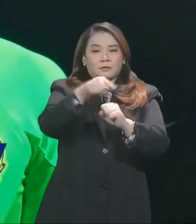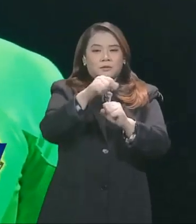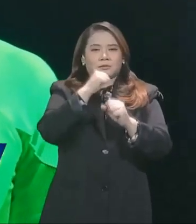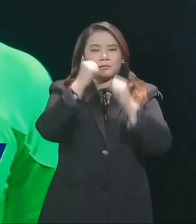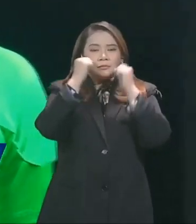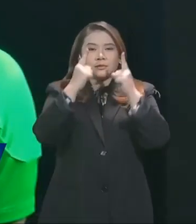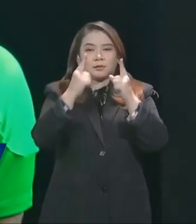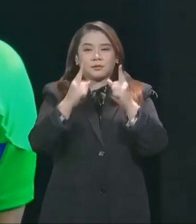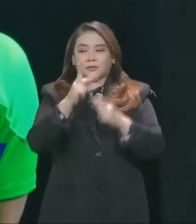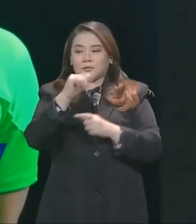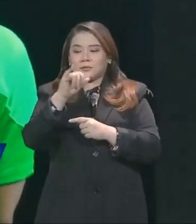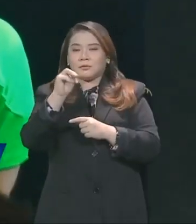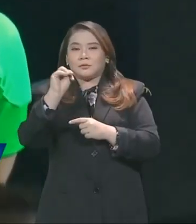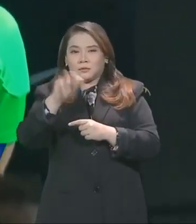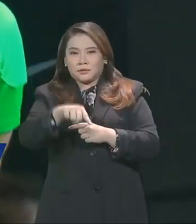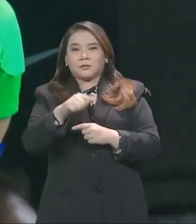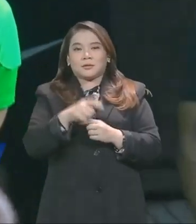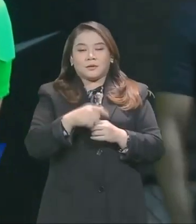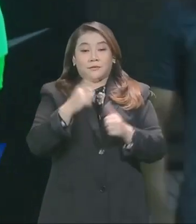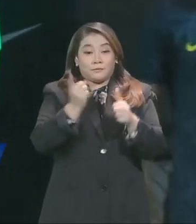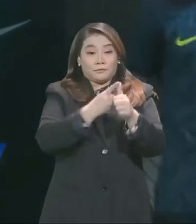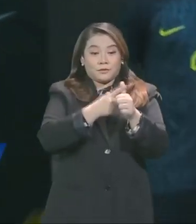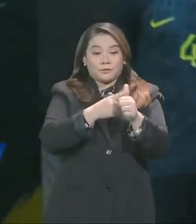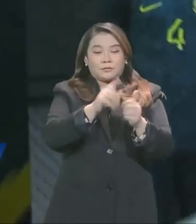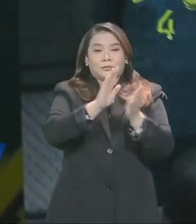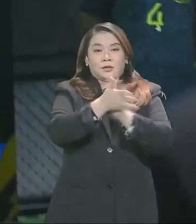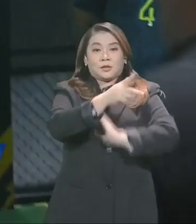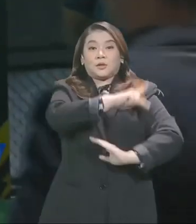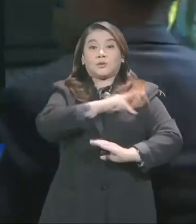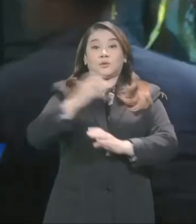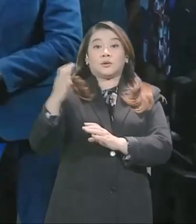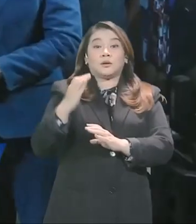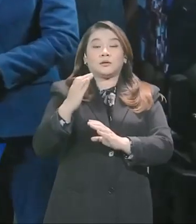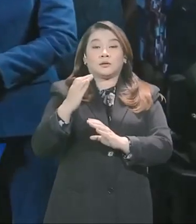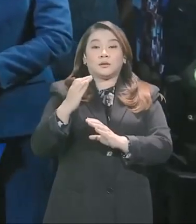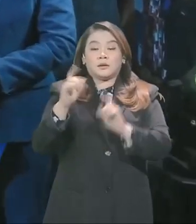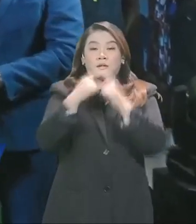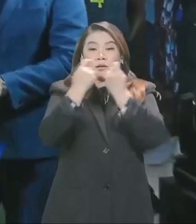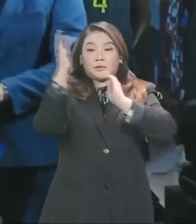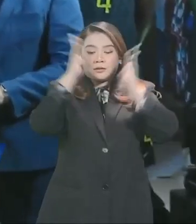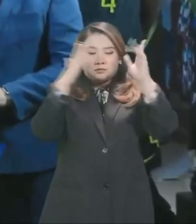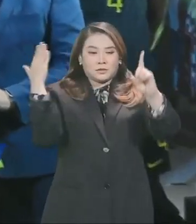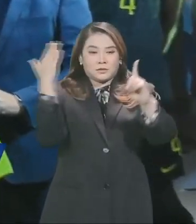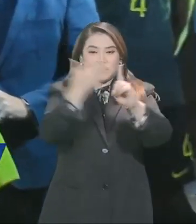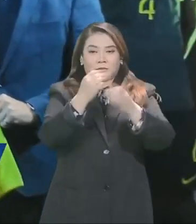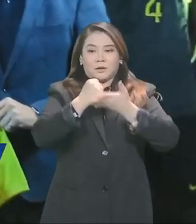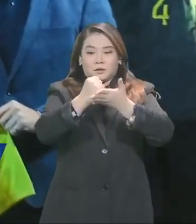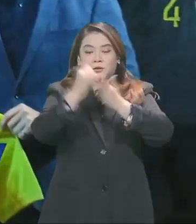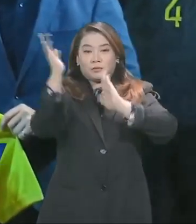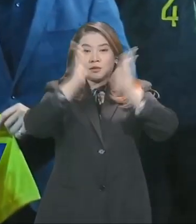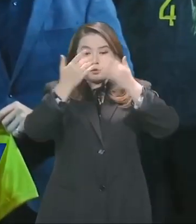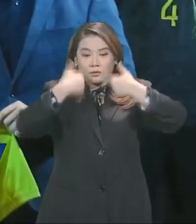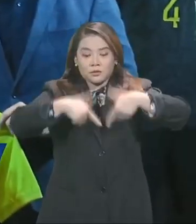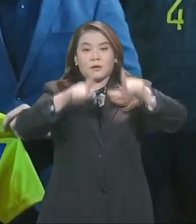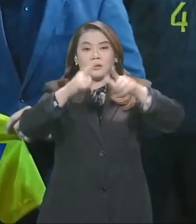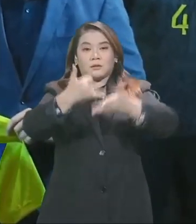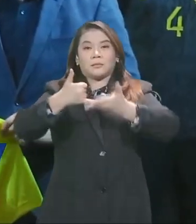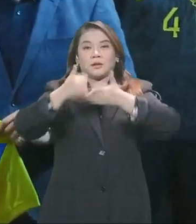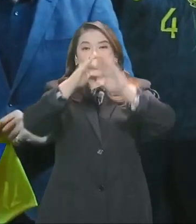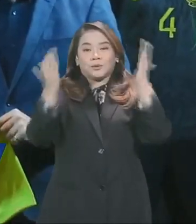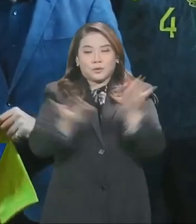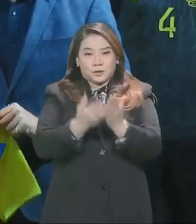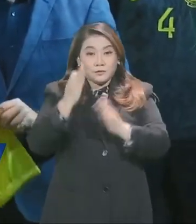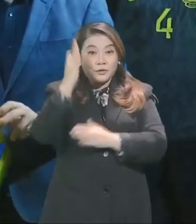Kim Panggon pada sidang media pertamanya sebagai ketua jurulatih Harimau Malaya turut menyasarkan untuk membantu Malaysia layak ke Piala Dunia pada